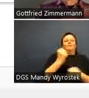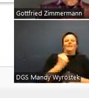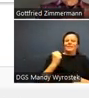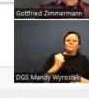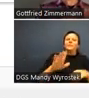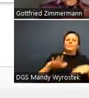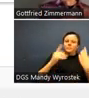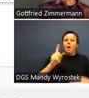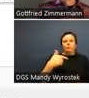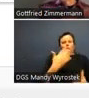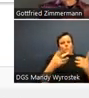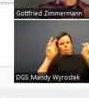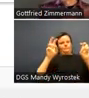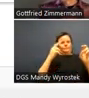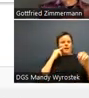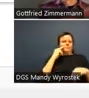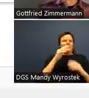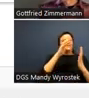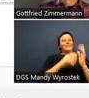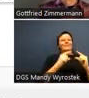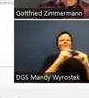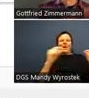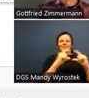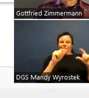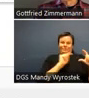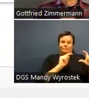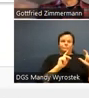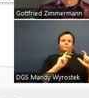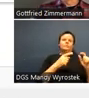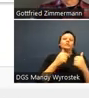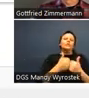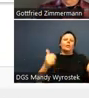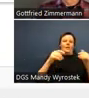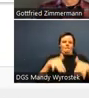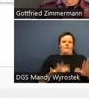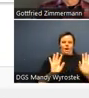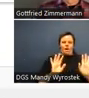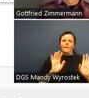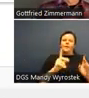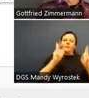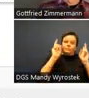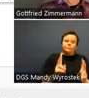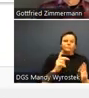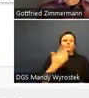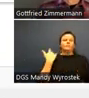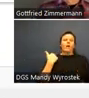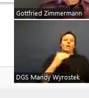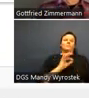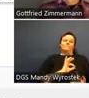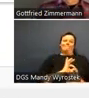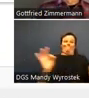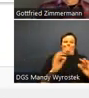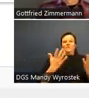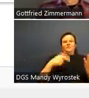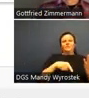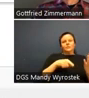verwenden, weil es eben nicht so einfach ist, mit der Tastatur dahin zu kommen. Mit der Maus ist es einfach, ich tippe einfach rein, aber mit der Tastatur komme